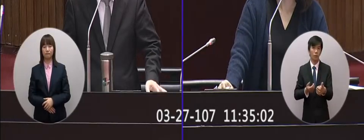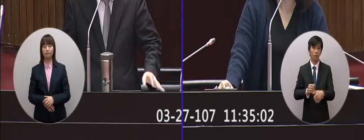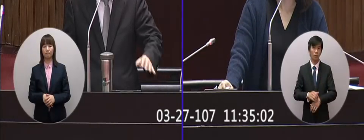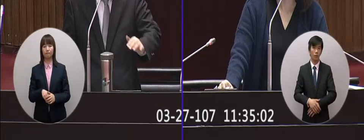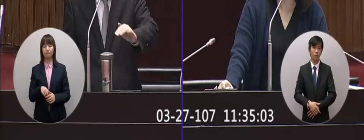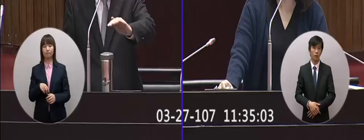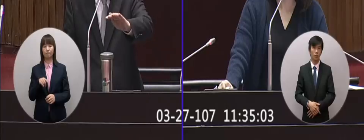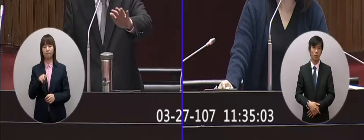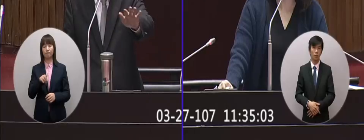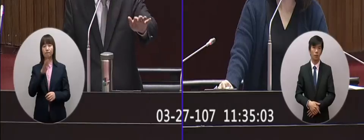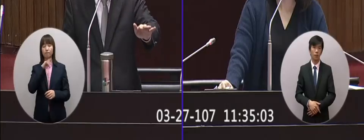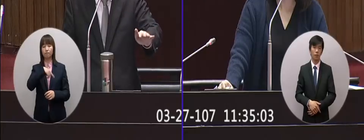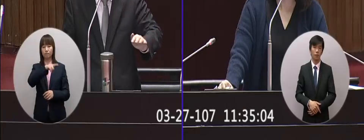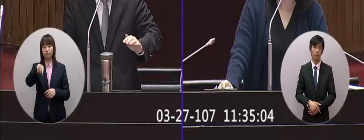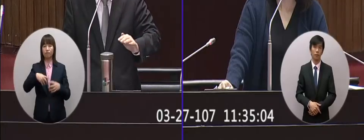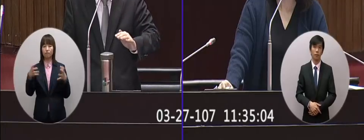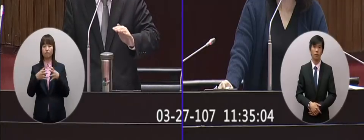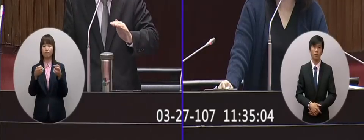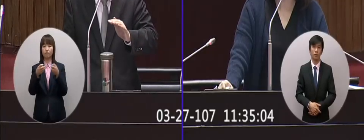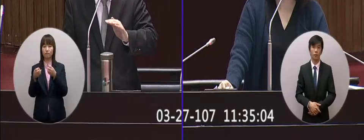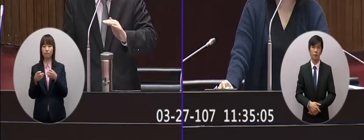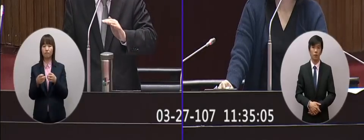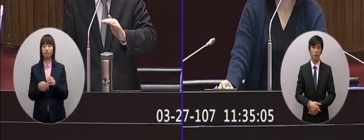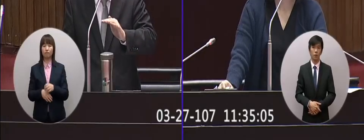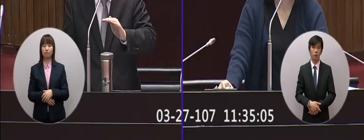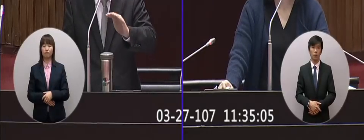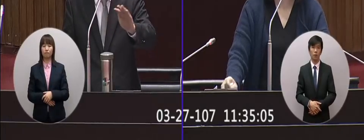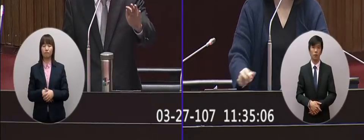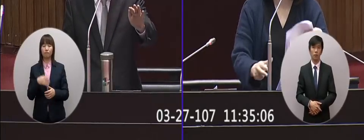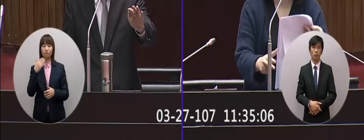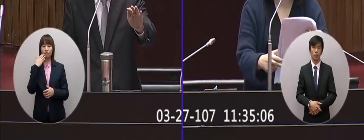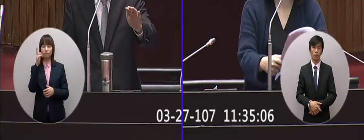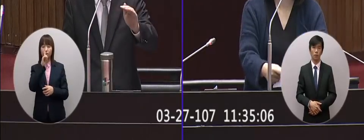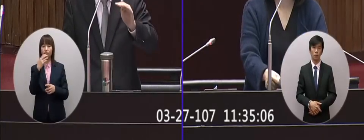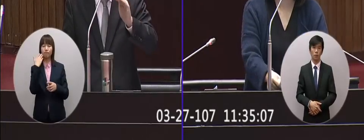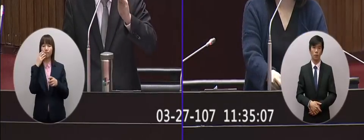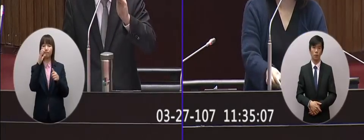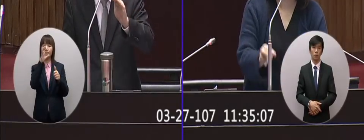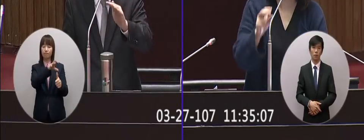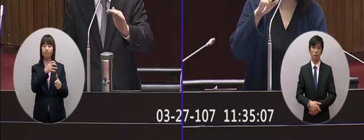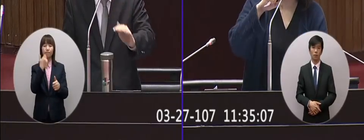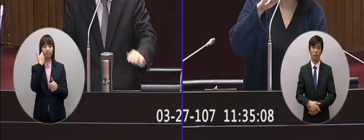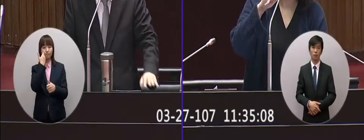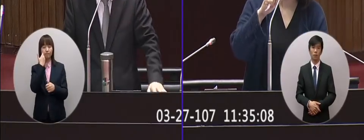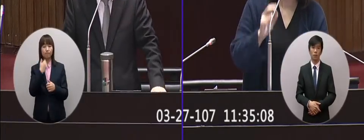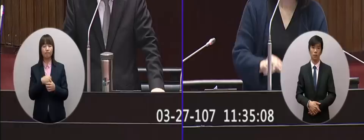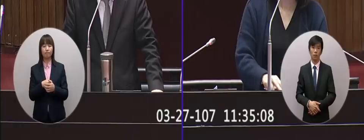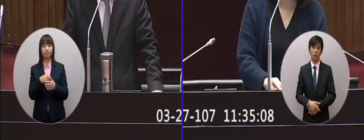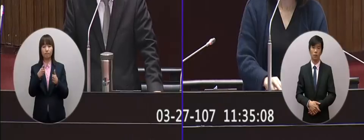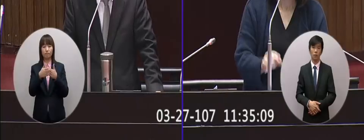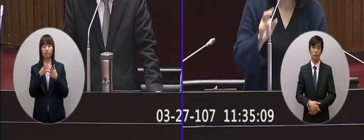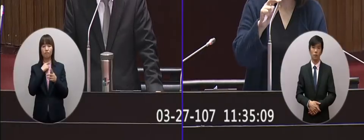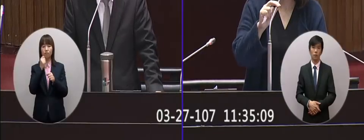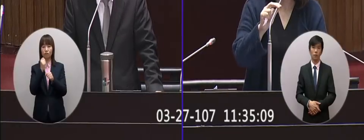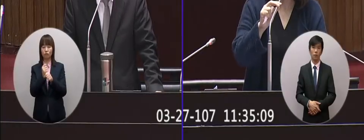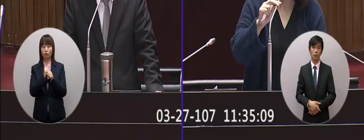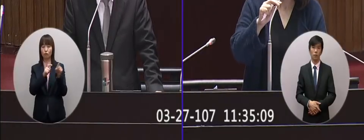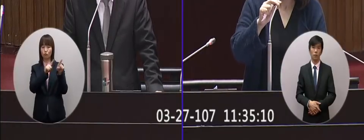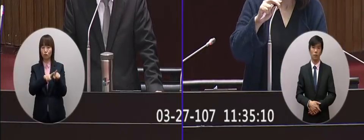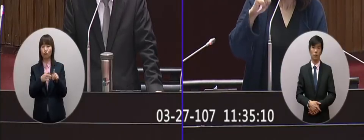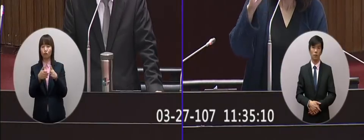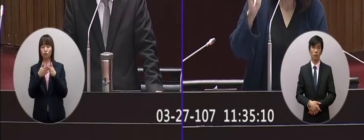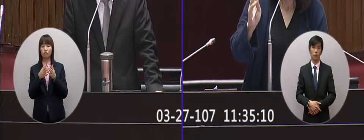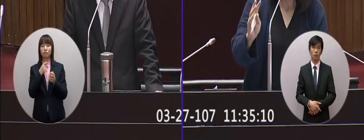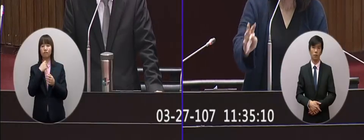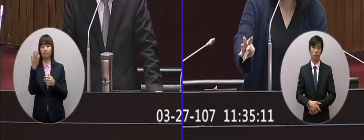就是大家一起来谈嘛，好看如何约束啊，如何 来施行，这个都是后续要